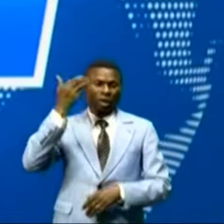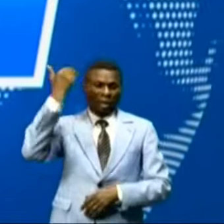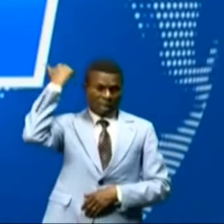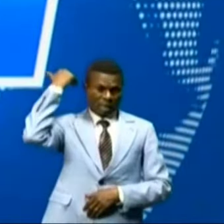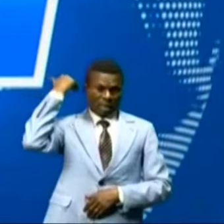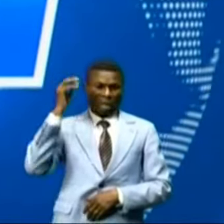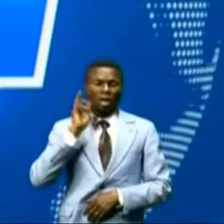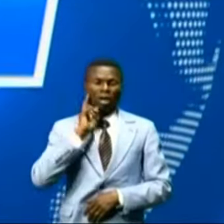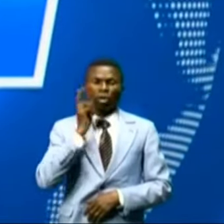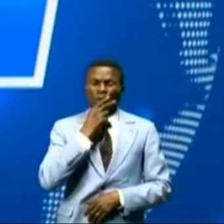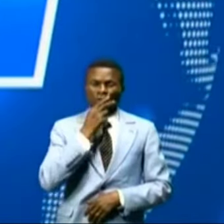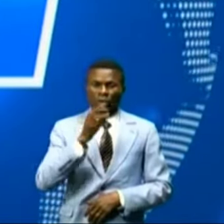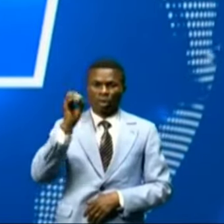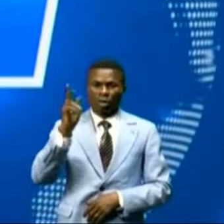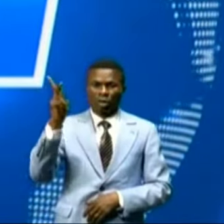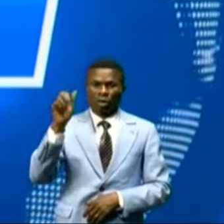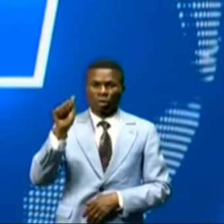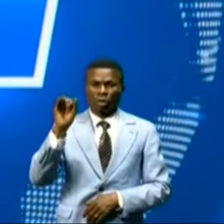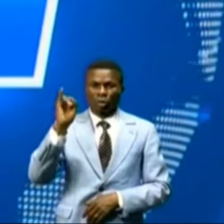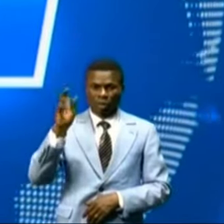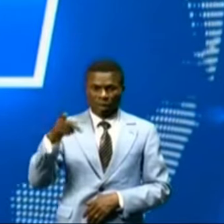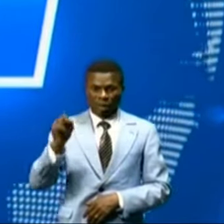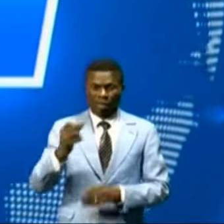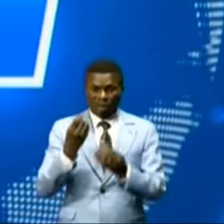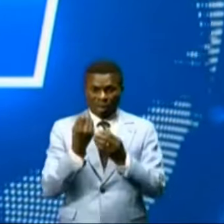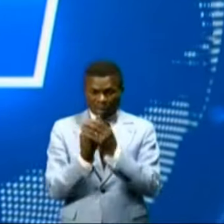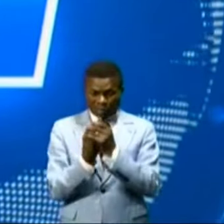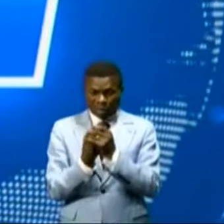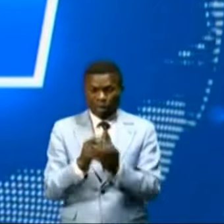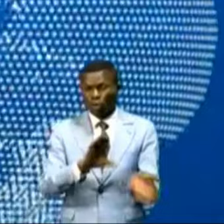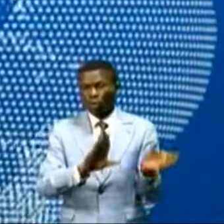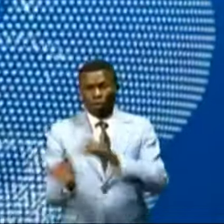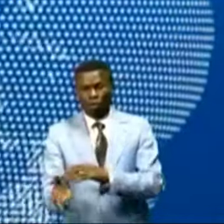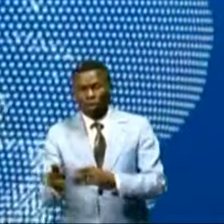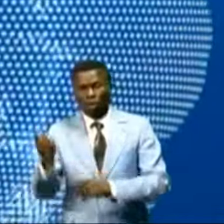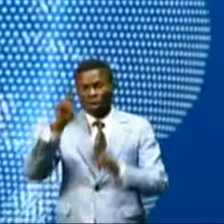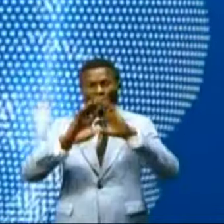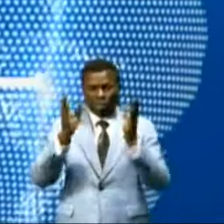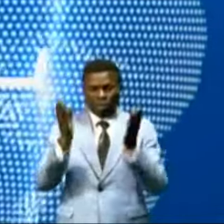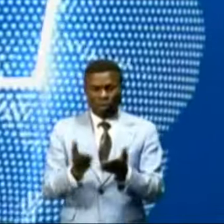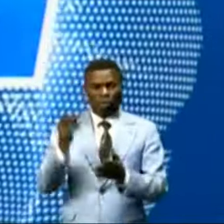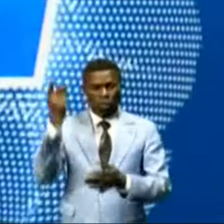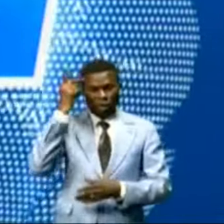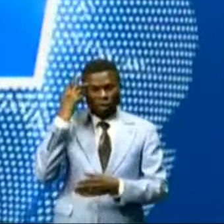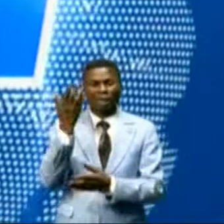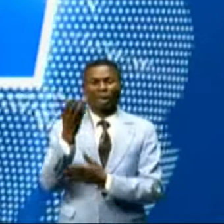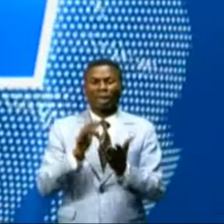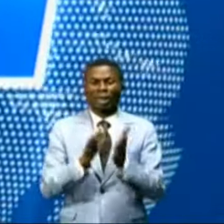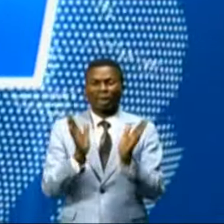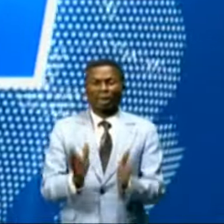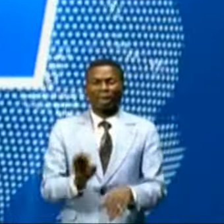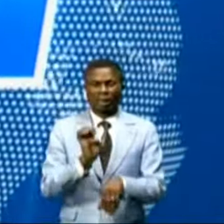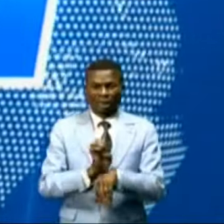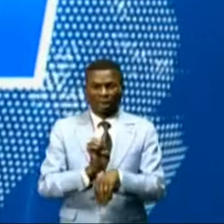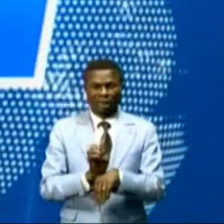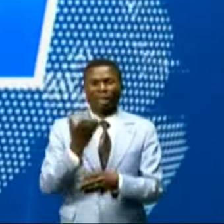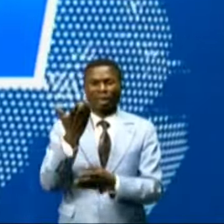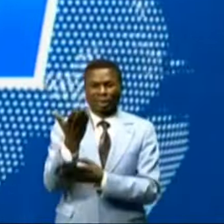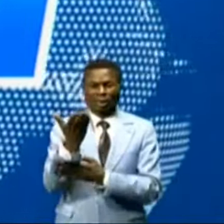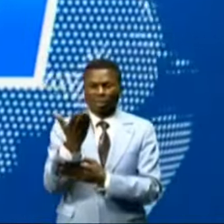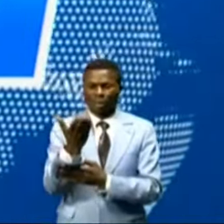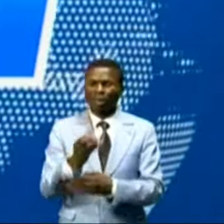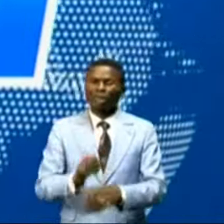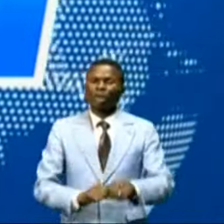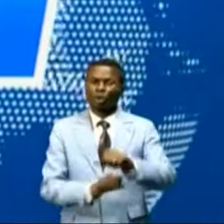Binza Delvaux est sous menace de plusieurs têtes d'érosion. La population de ces coins de la capitale et les fidèles de cette église lancent